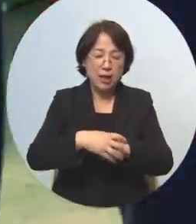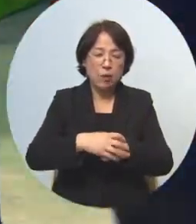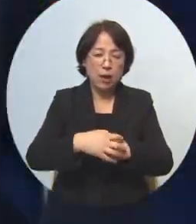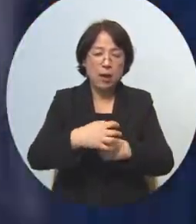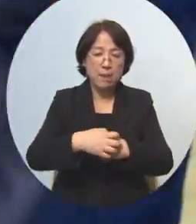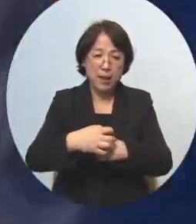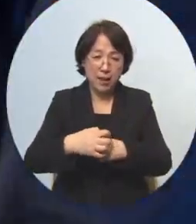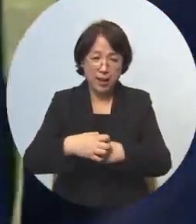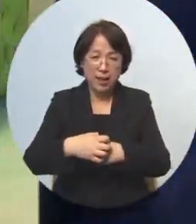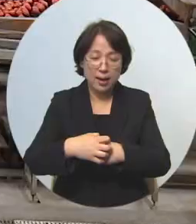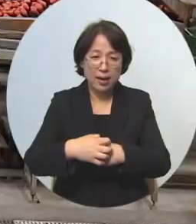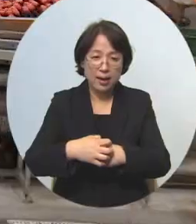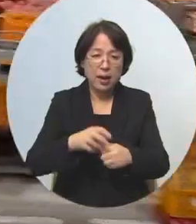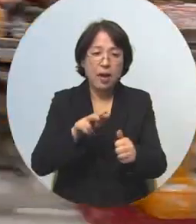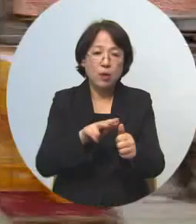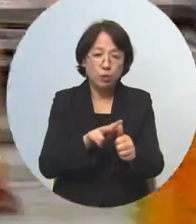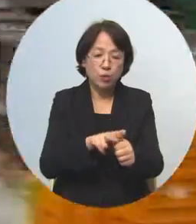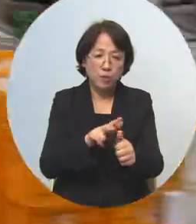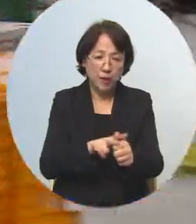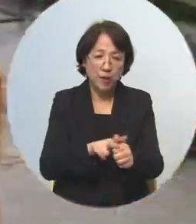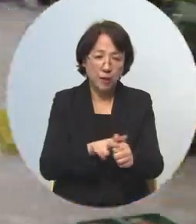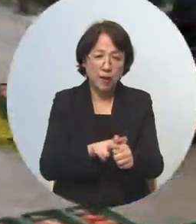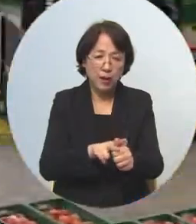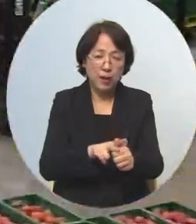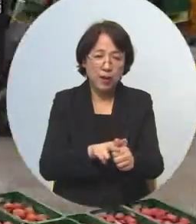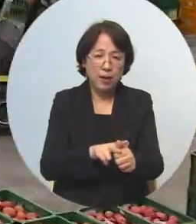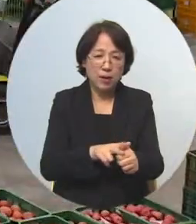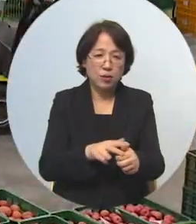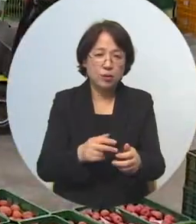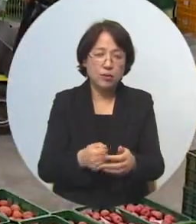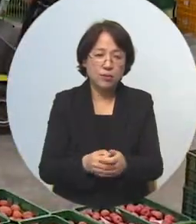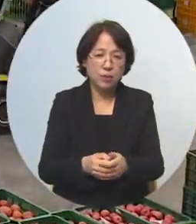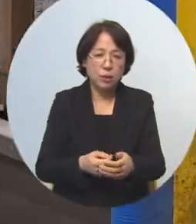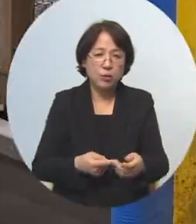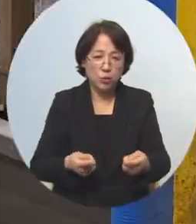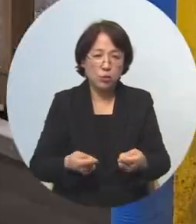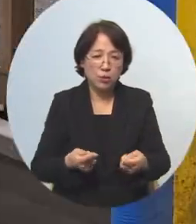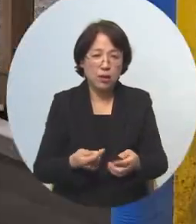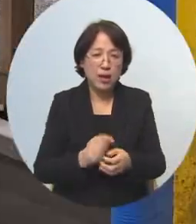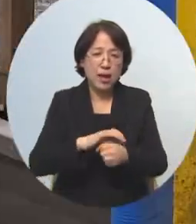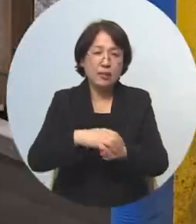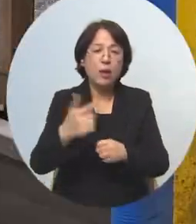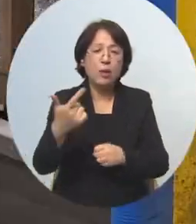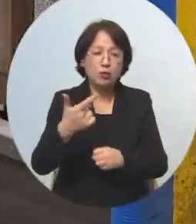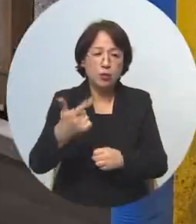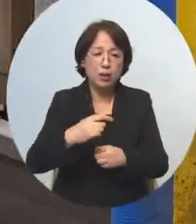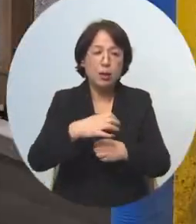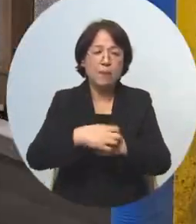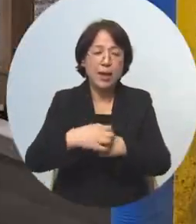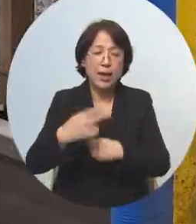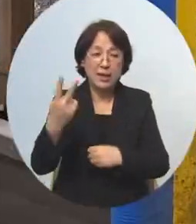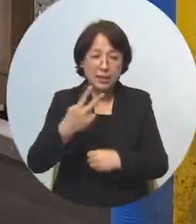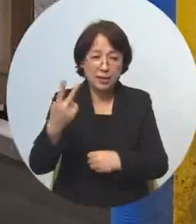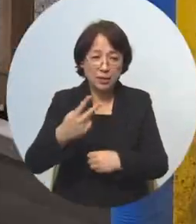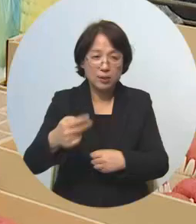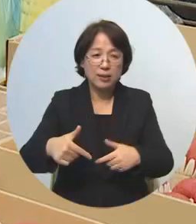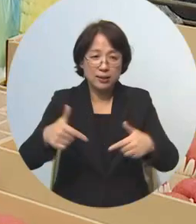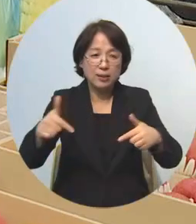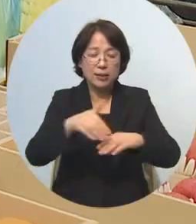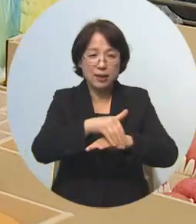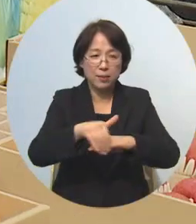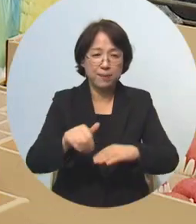구조도 개선합니다 올해 계약 재배 물량은 사과 6,000톤 배 2000톤을 더 늘리기로